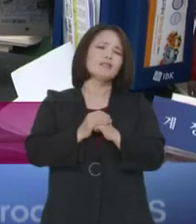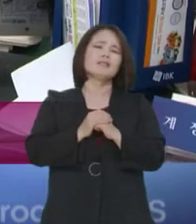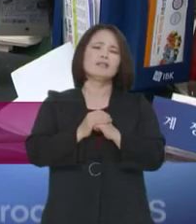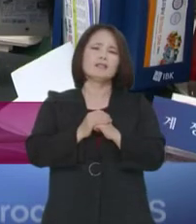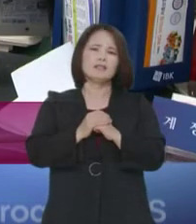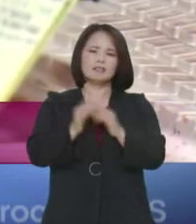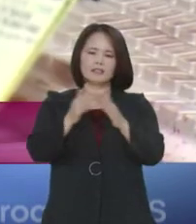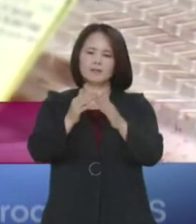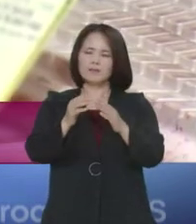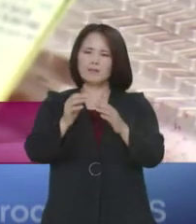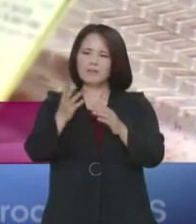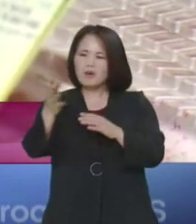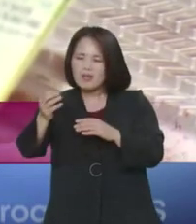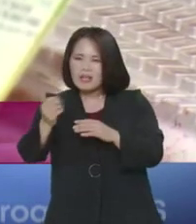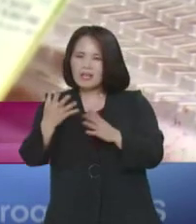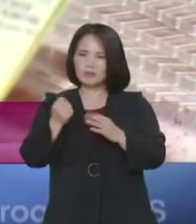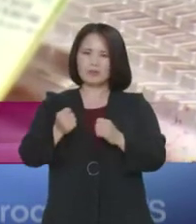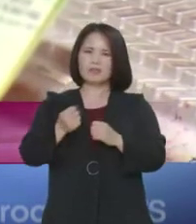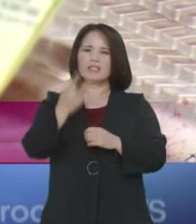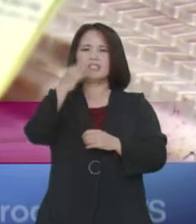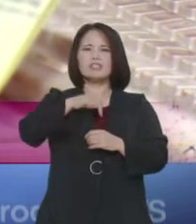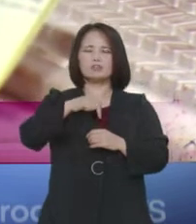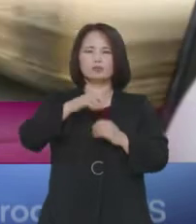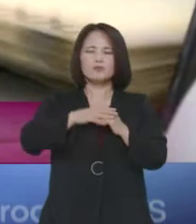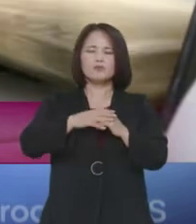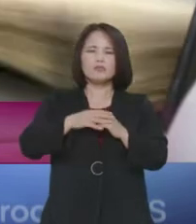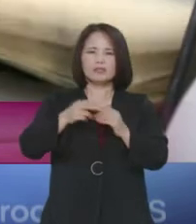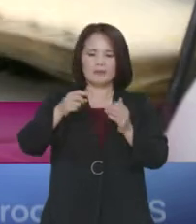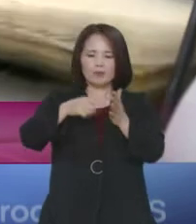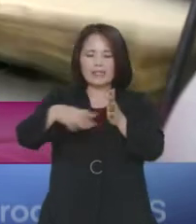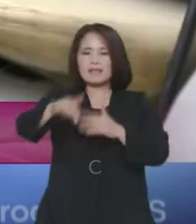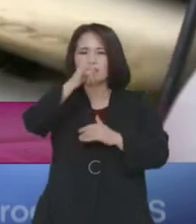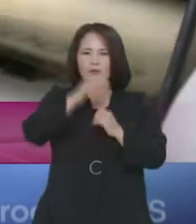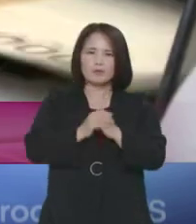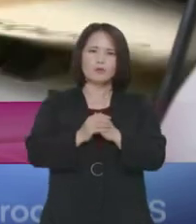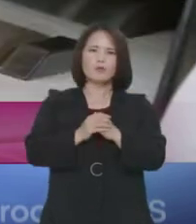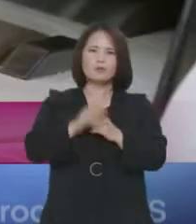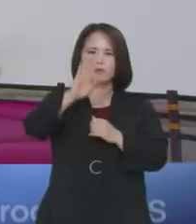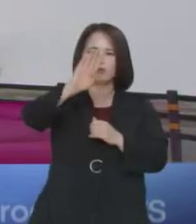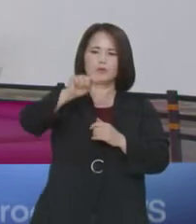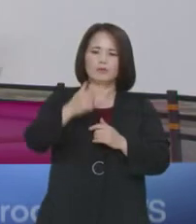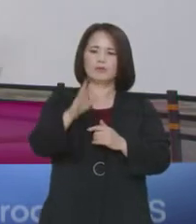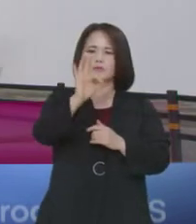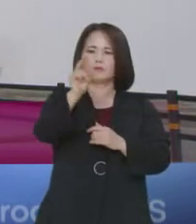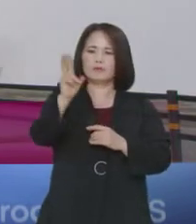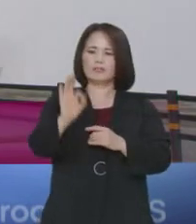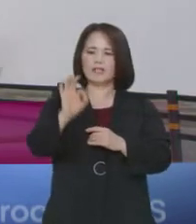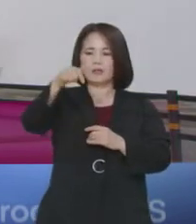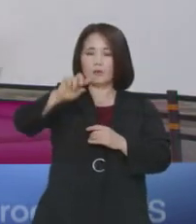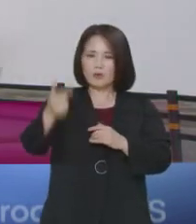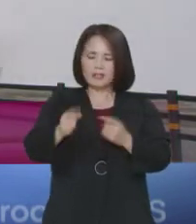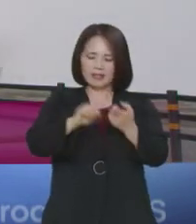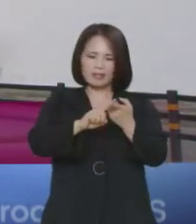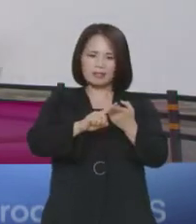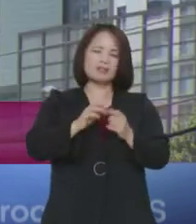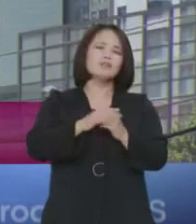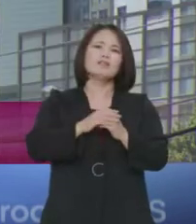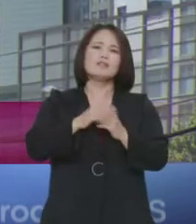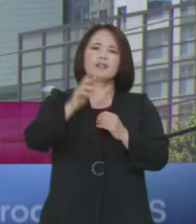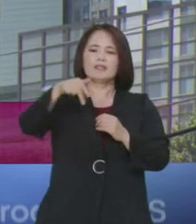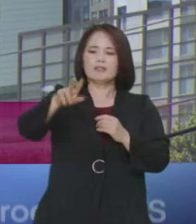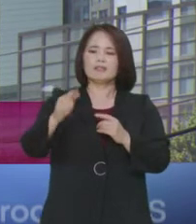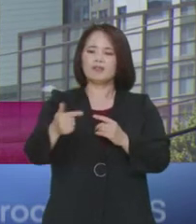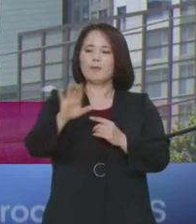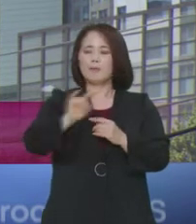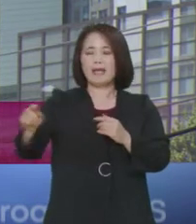양도소득세 중과 대상 이구요 분양권은 그 소유권 이전등기 일까지 전매를 하지 못합니다 그리고 3억